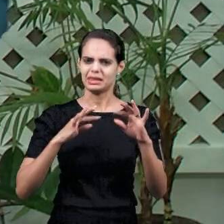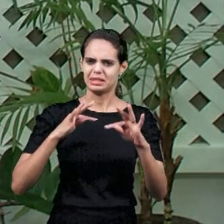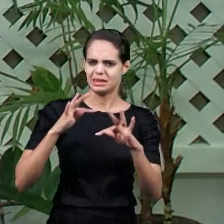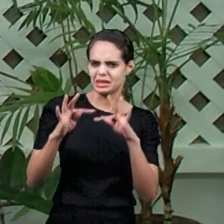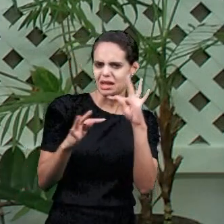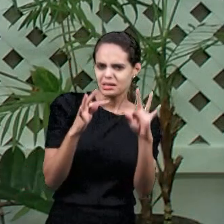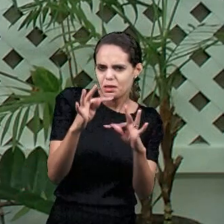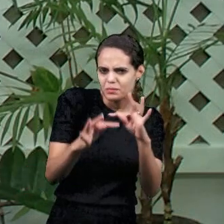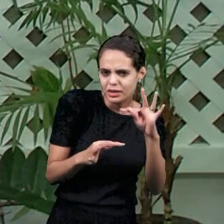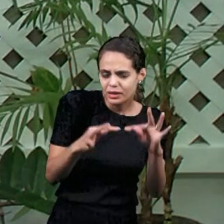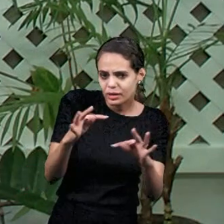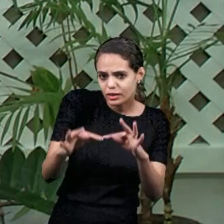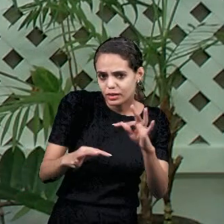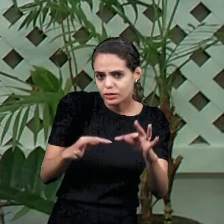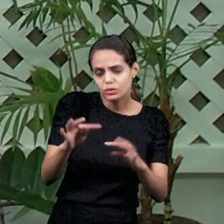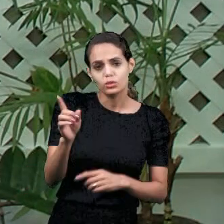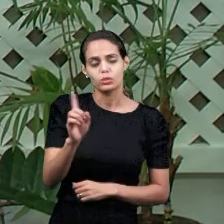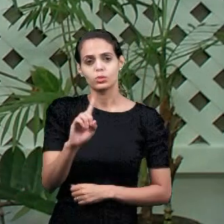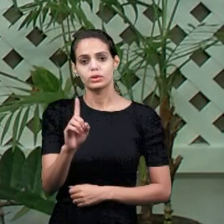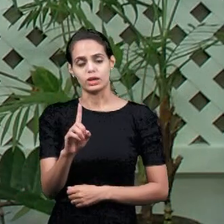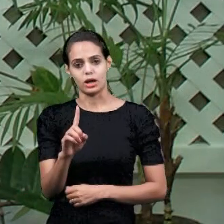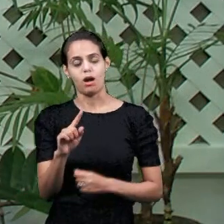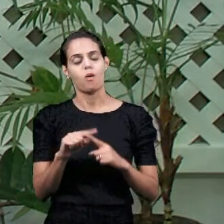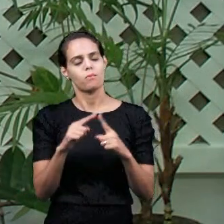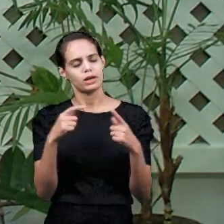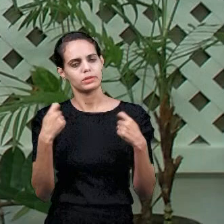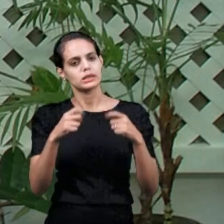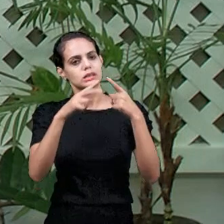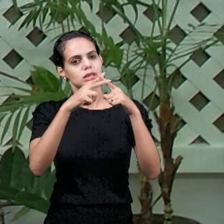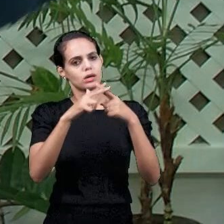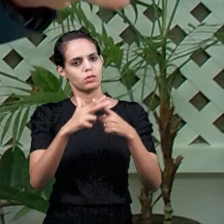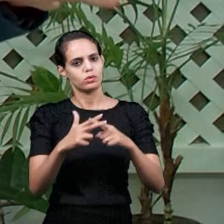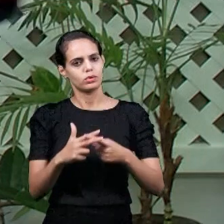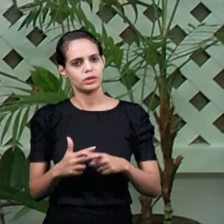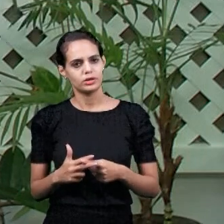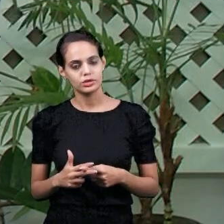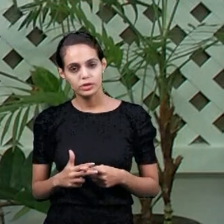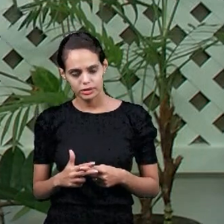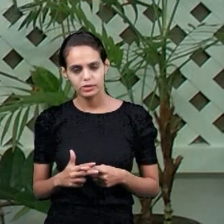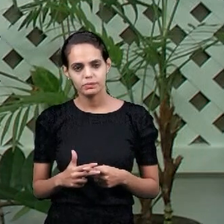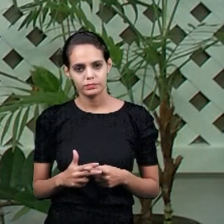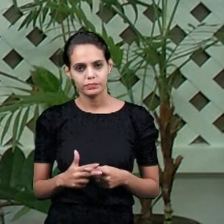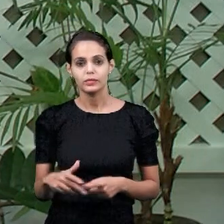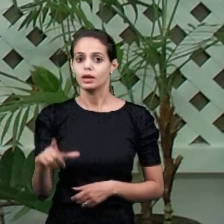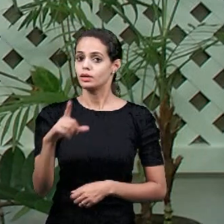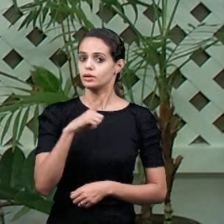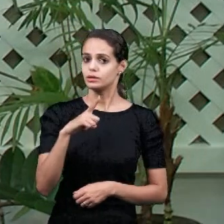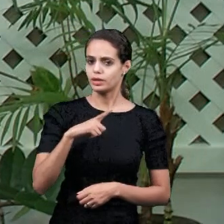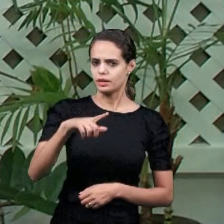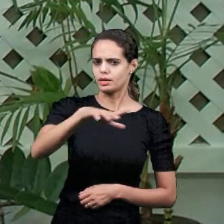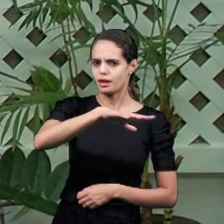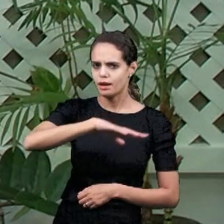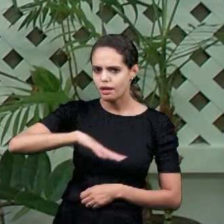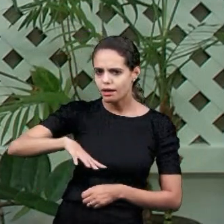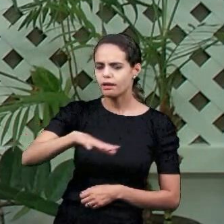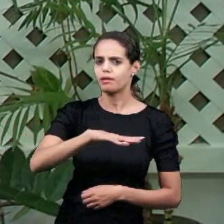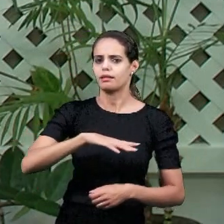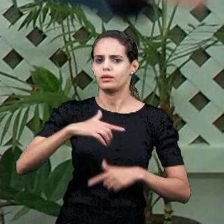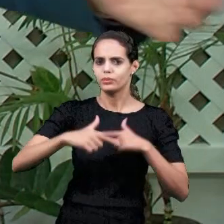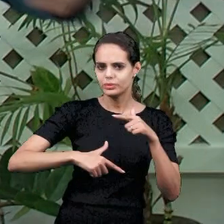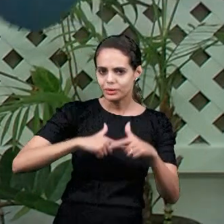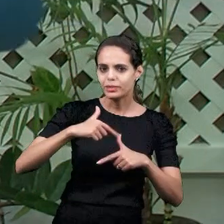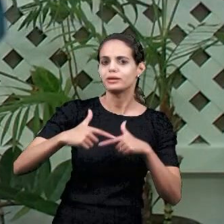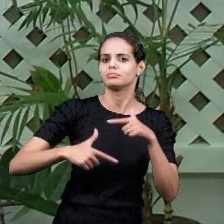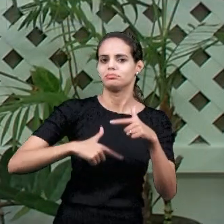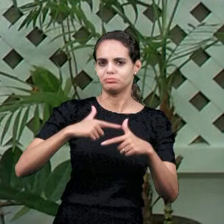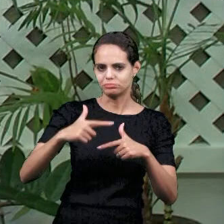dites cela aux églises. Donc, vous n'avez pas à citer de traitement, mais avertissez les gens. Donc,